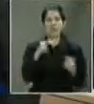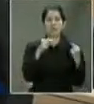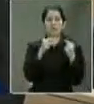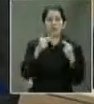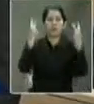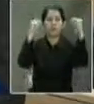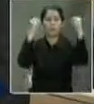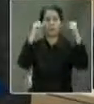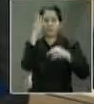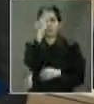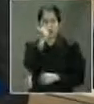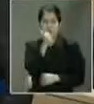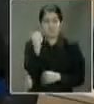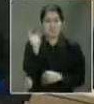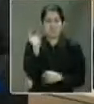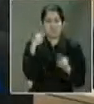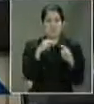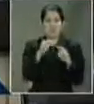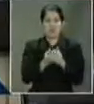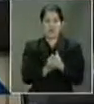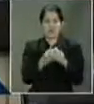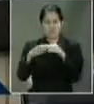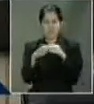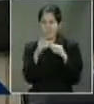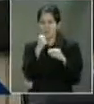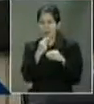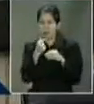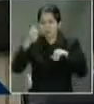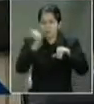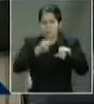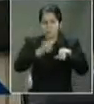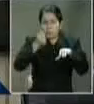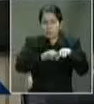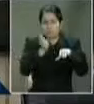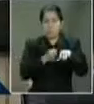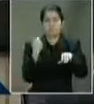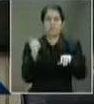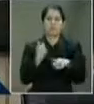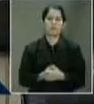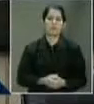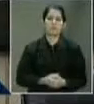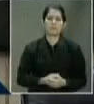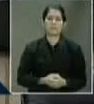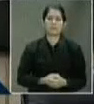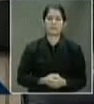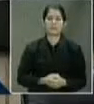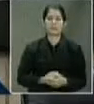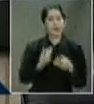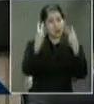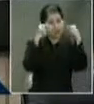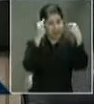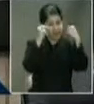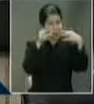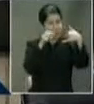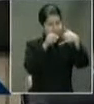ตังท่านประธานครับนายกเนี่ยต้องรู้สิท่านน่ะเป็นนาย